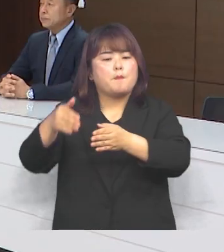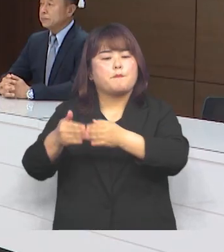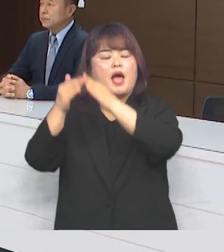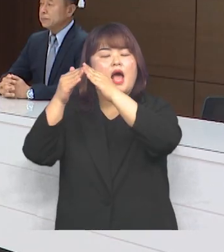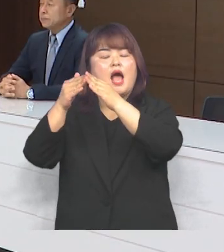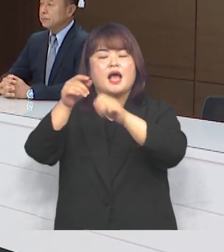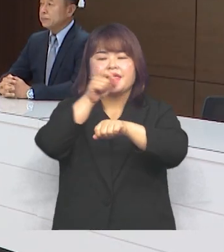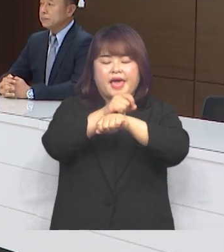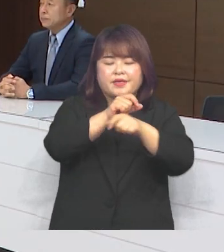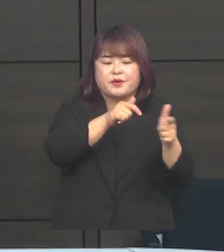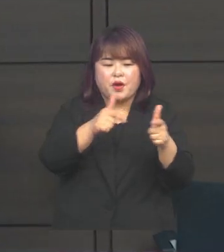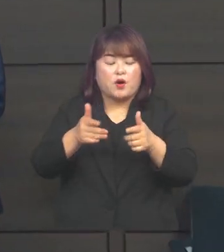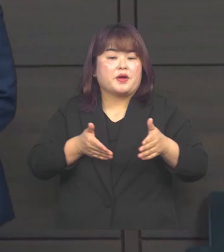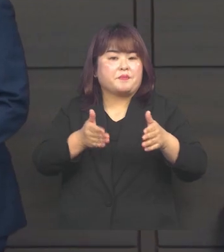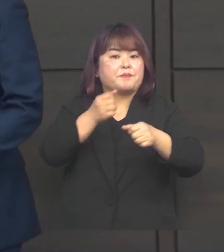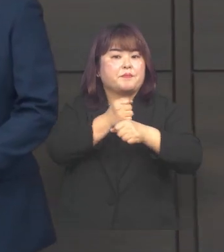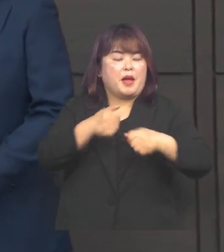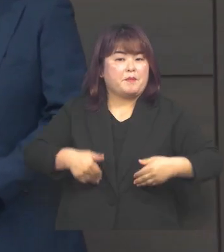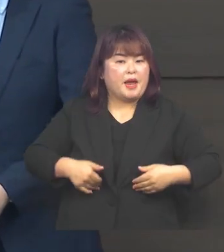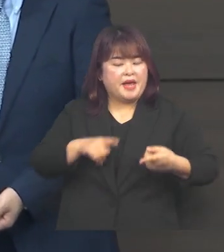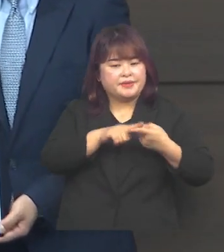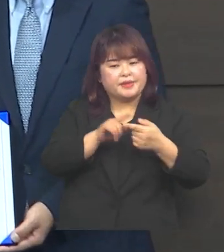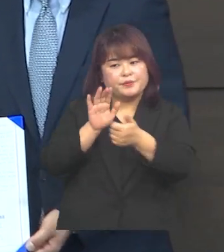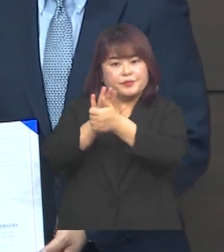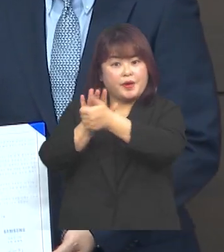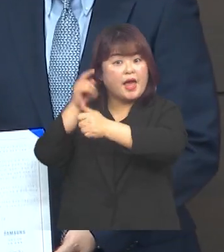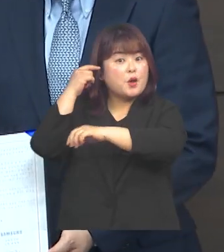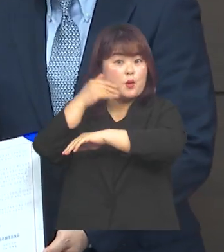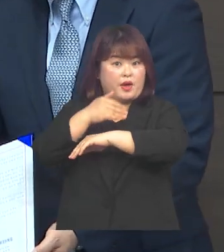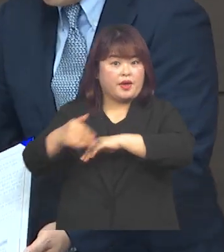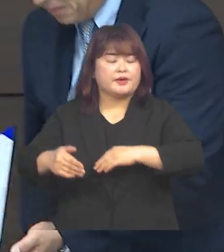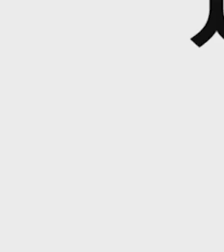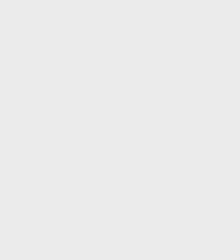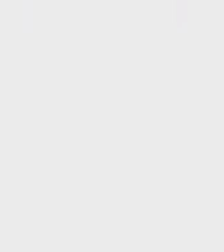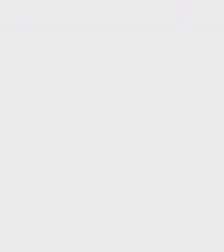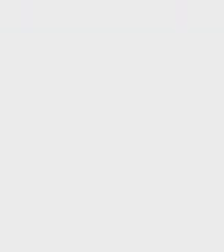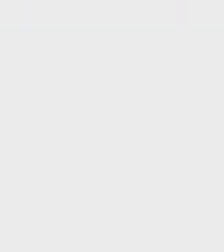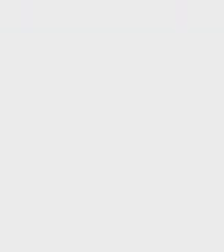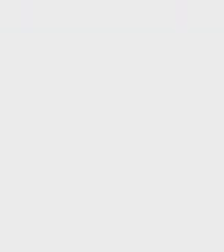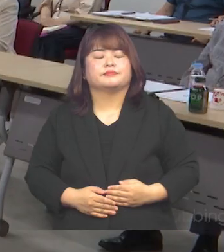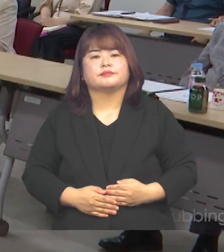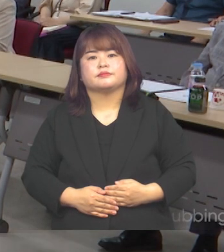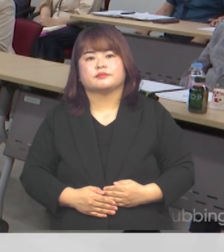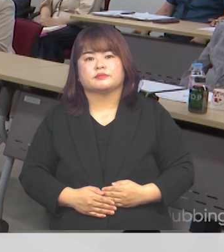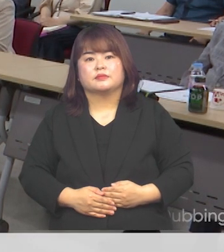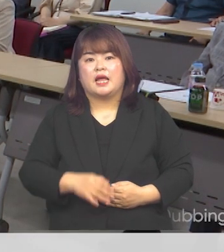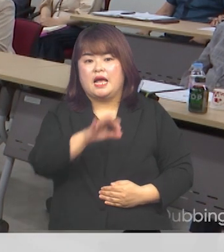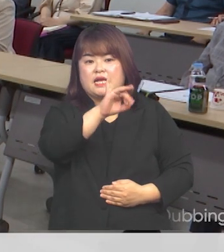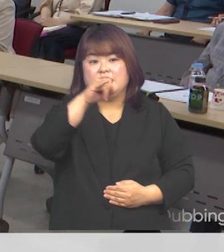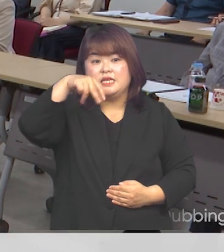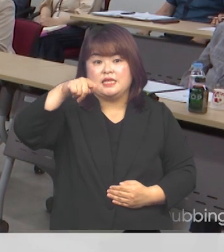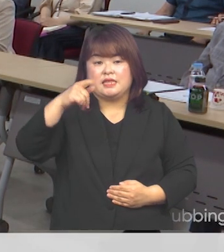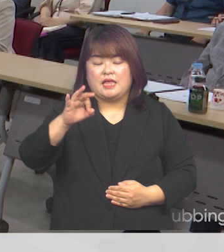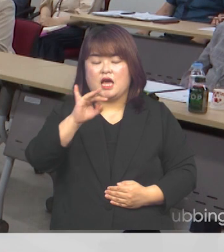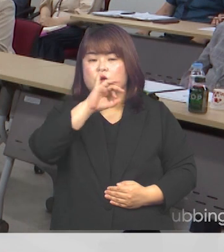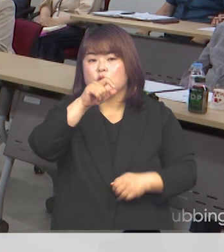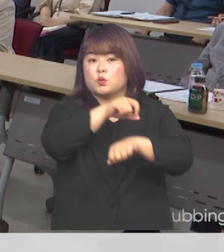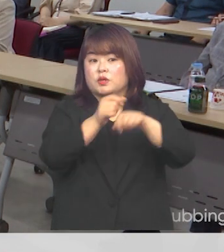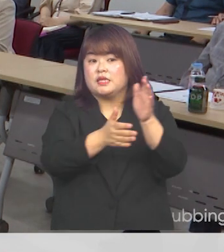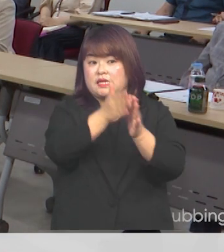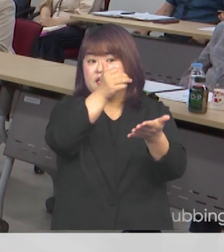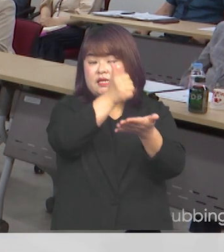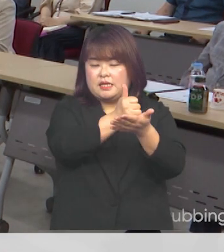시는 각종 행정 절차와 도로 등 인프라 확충 등을 지원할 계획입니다. 이상일 용인특례시장은